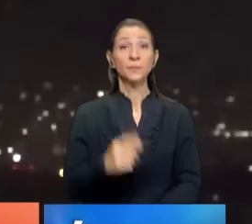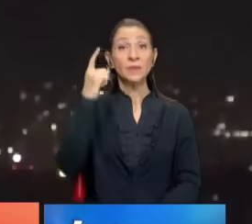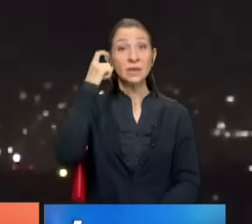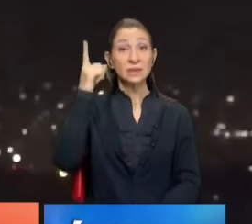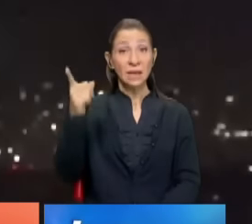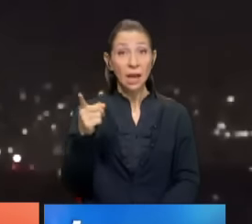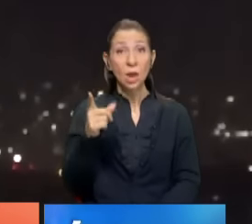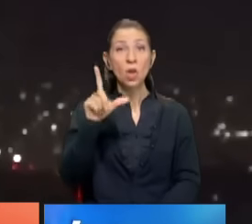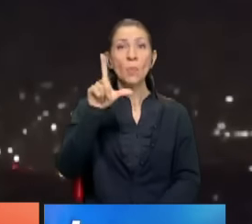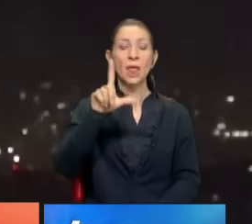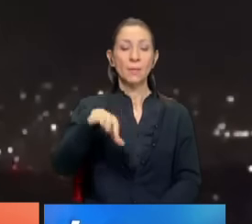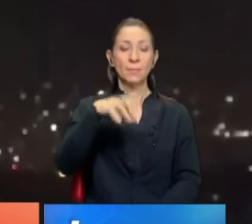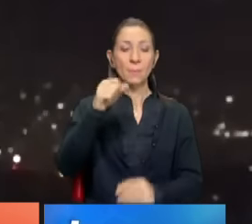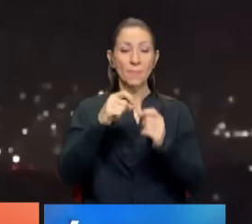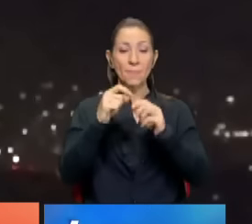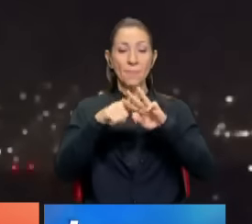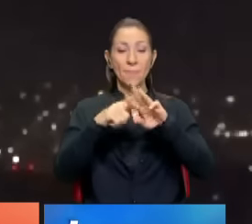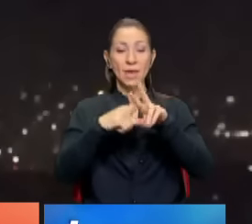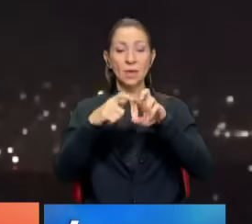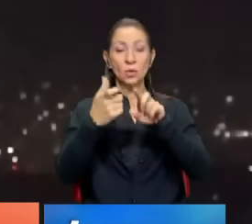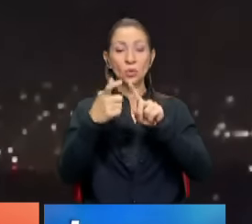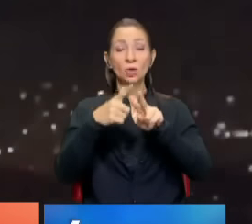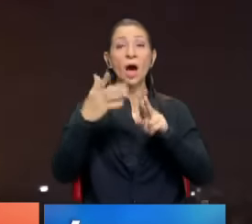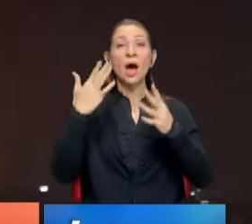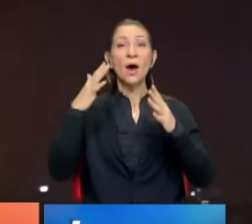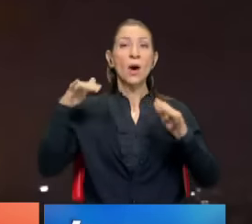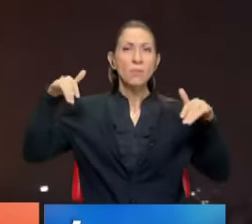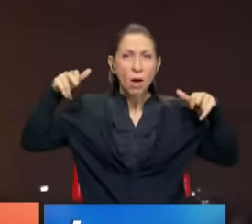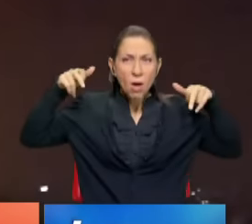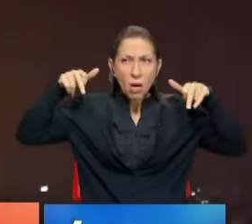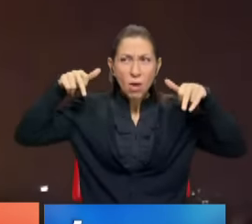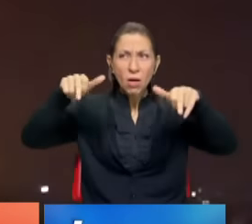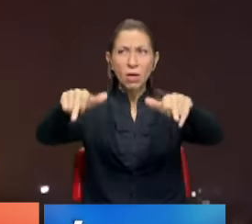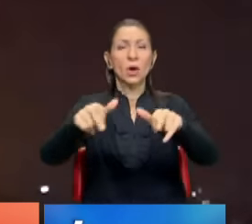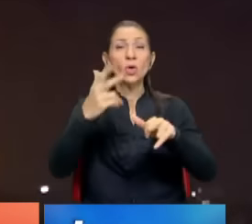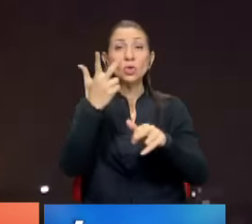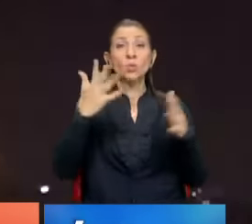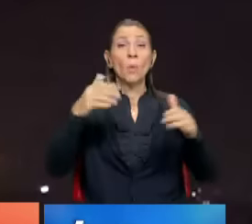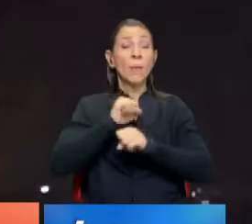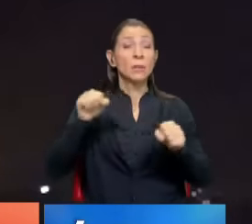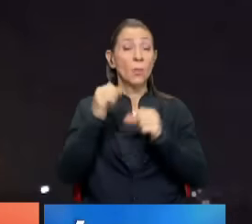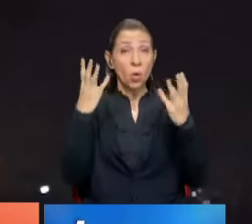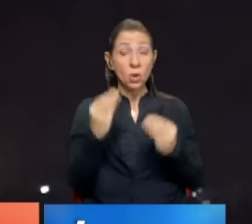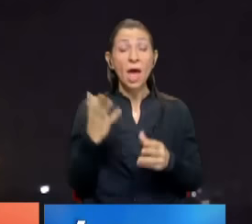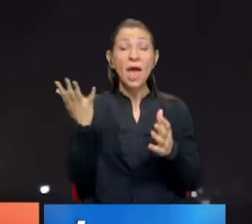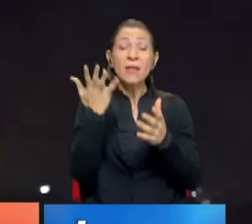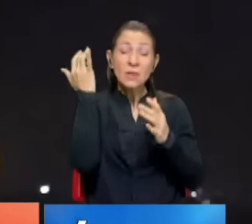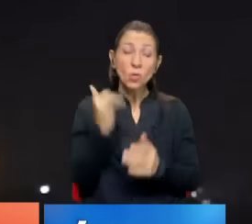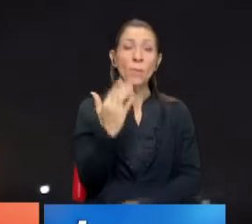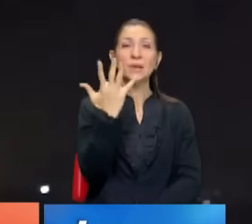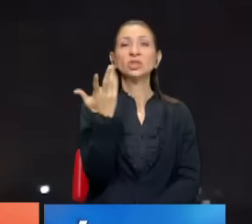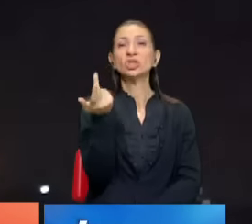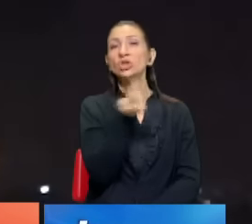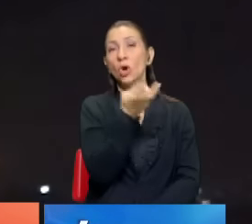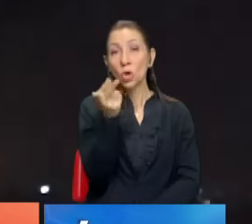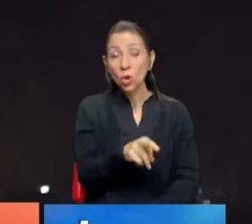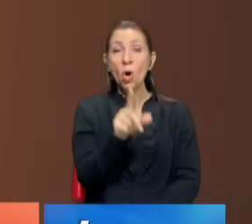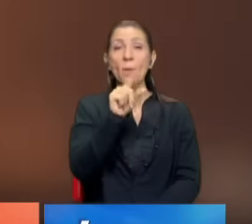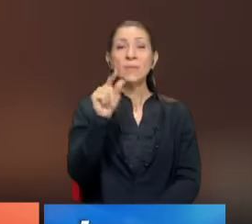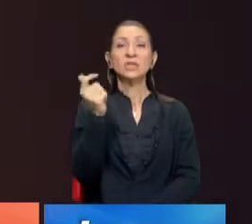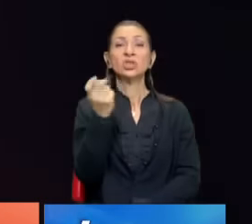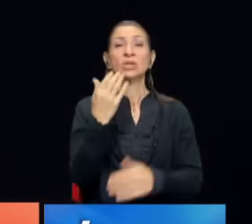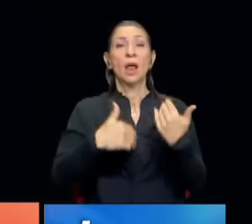İsrail, Lübnan'ın başkenti Beyrut'a hava saldırısı düzenledi. Kentte gece yarısı 3 büyük patlama yaşandı. En az 5 kişi öldü, 11 kişi